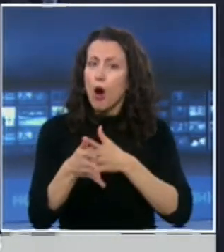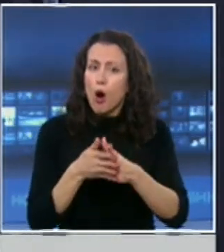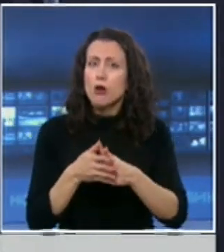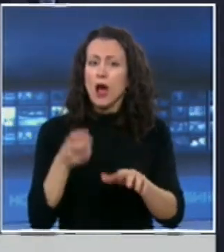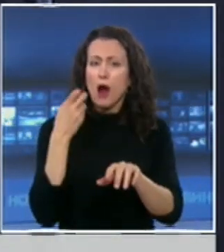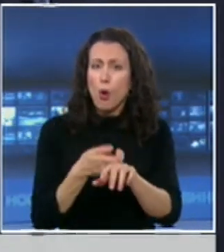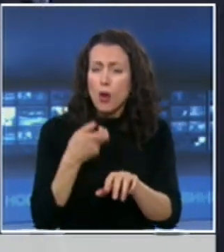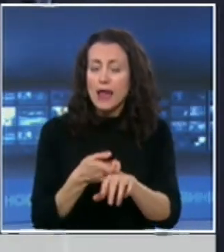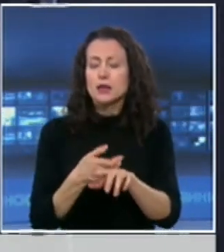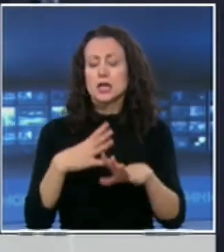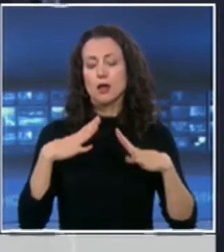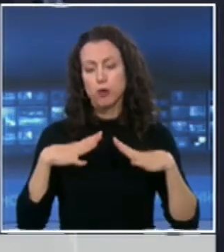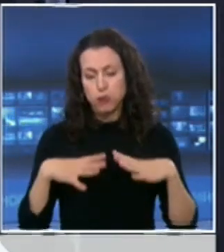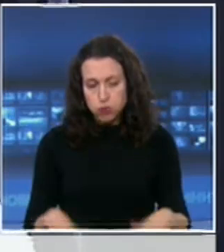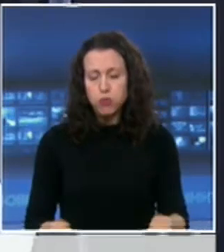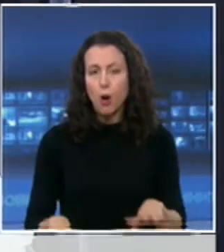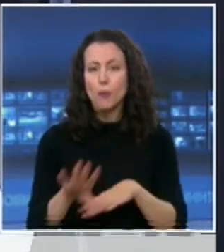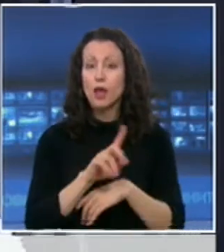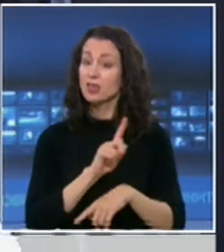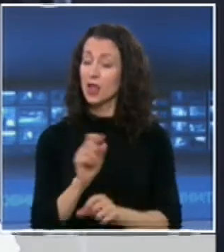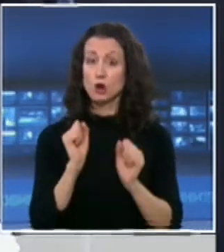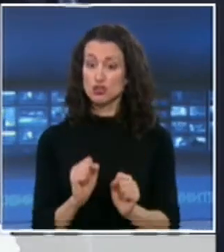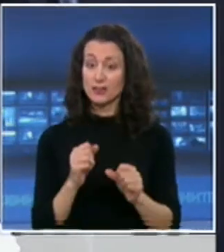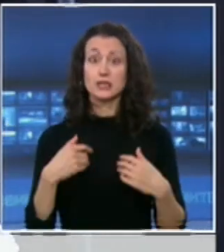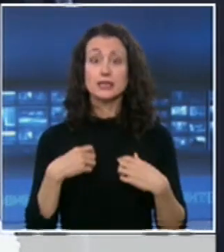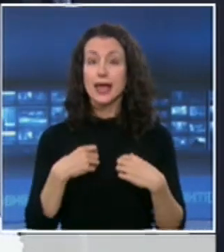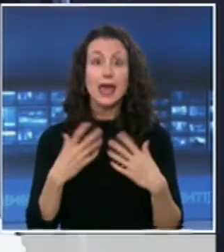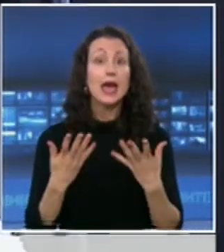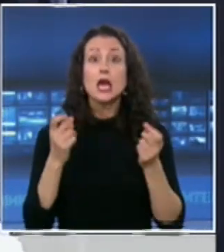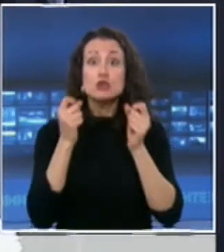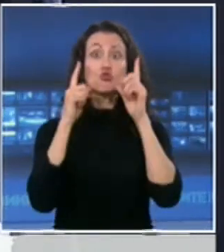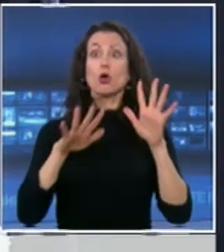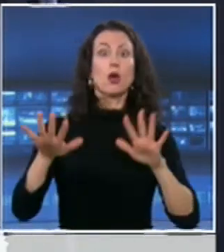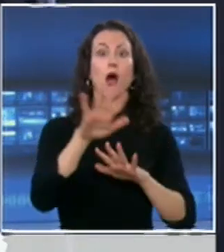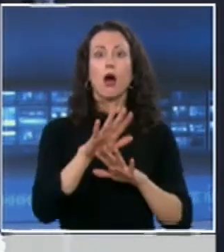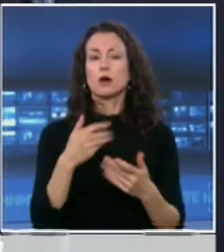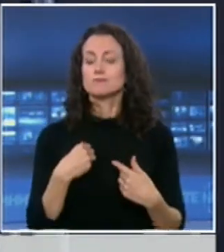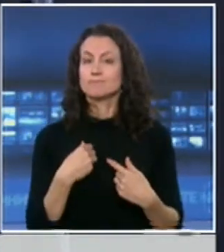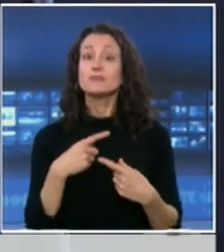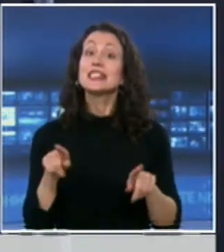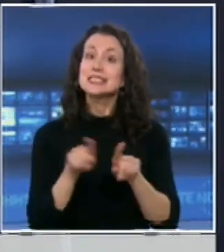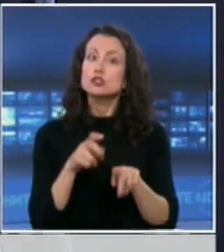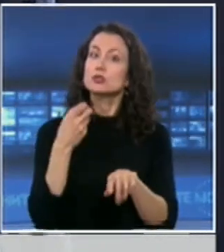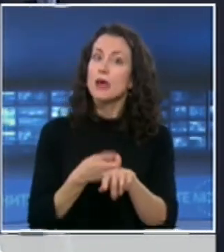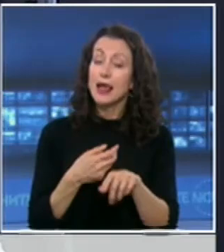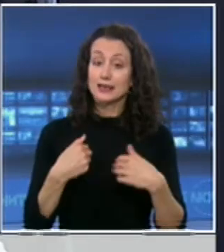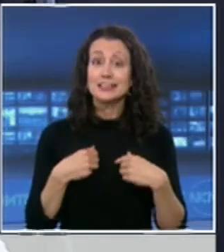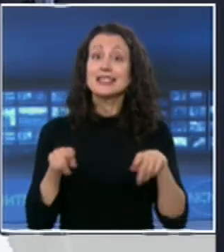помощ от други колеги. Но не очаквайте да вършим чудеса. Ние също сме лекари. Ние също сме